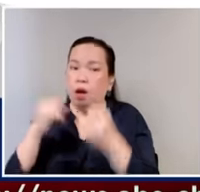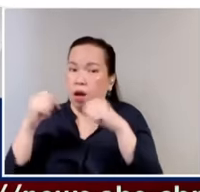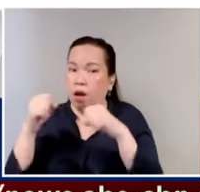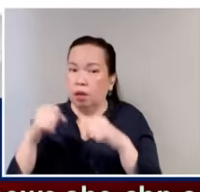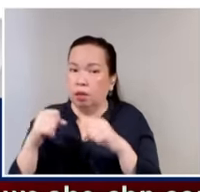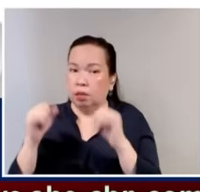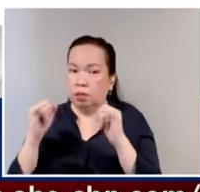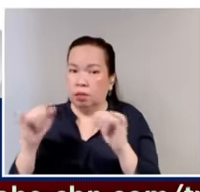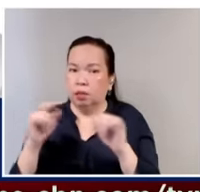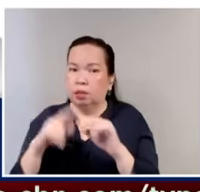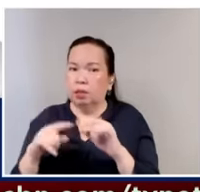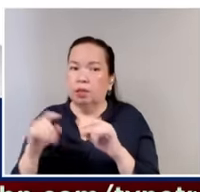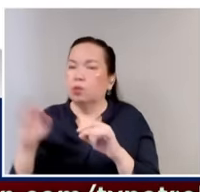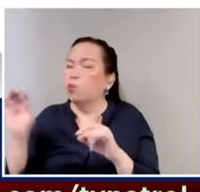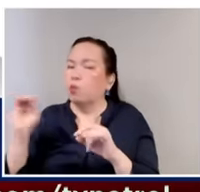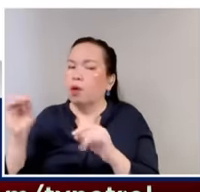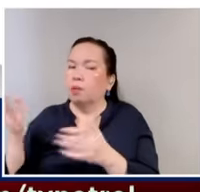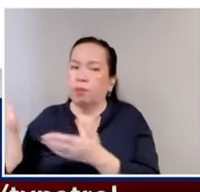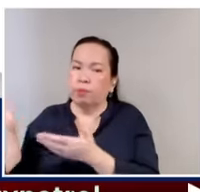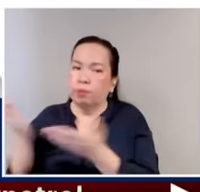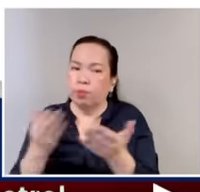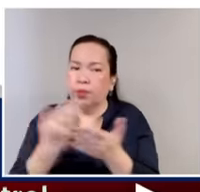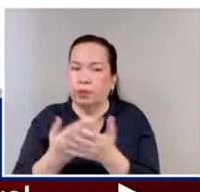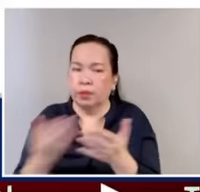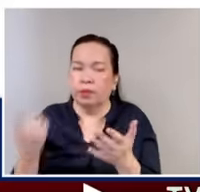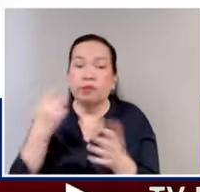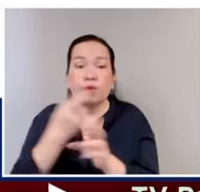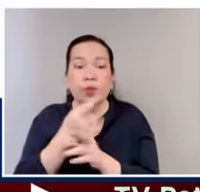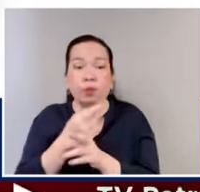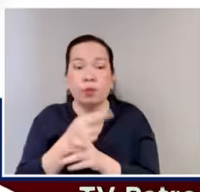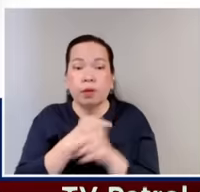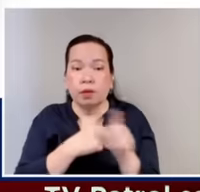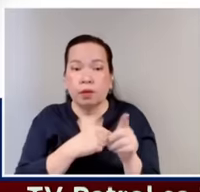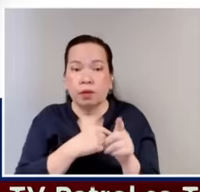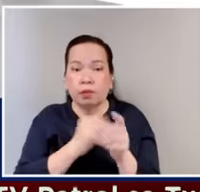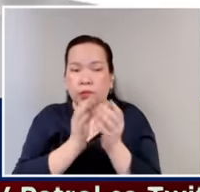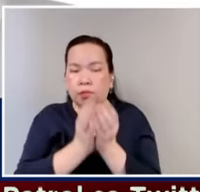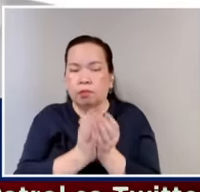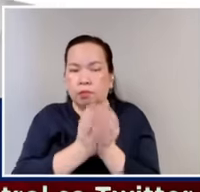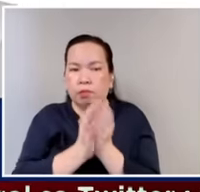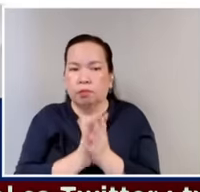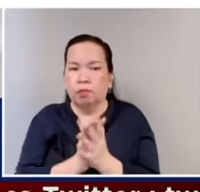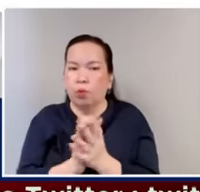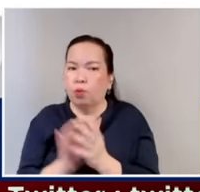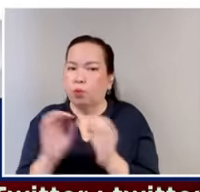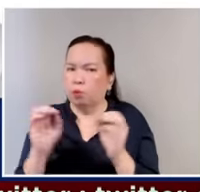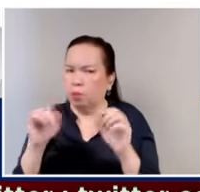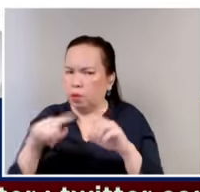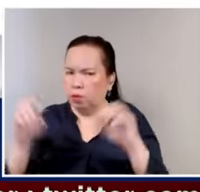dapat magpapadala ng mga materials for repair nung Sierra Madre. Okay. Wala pong naging kasunduan